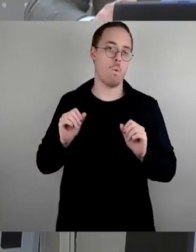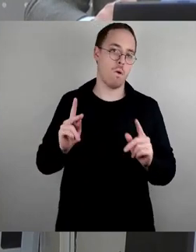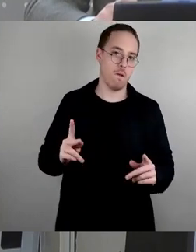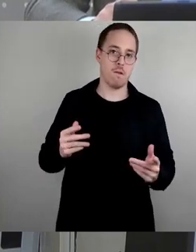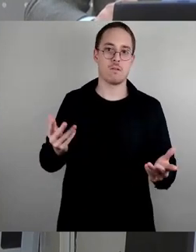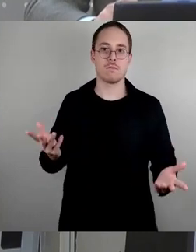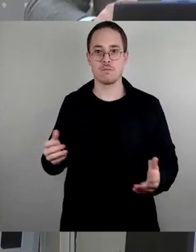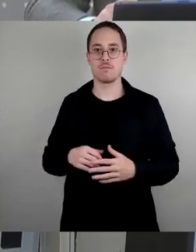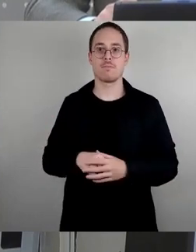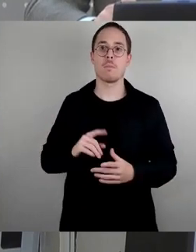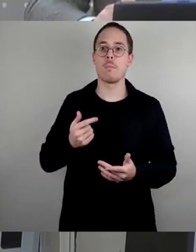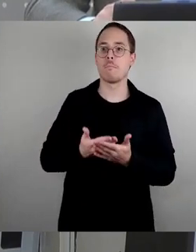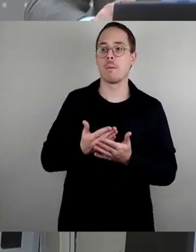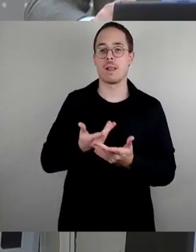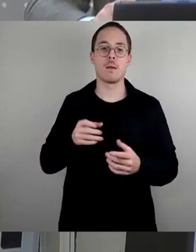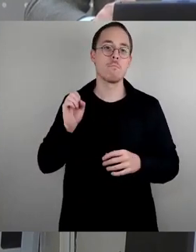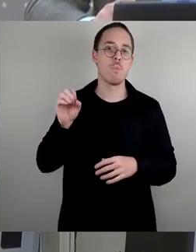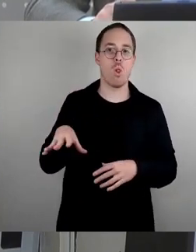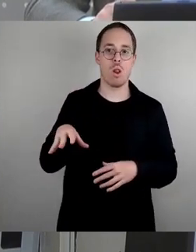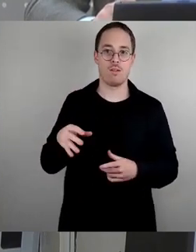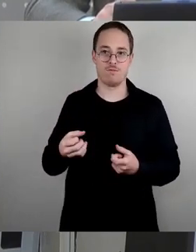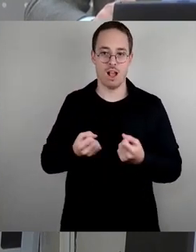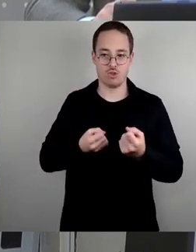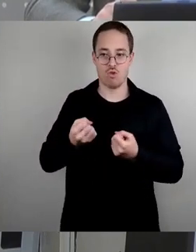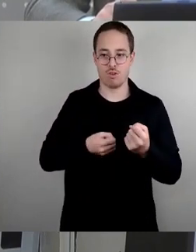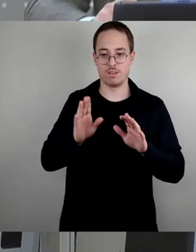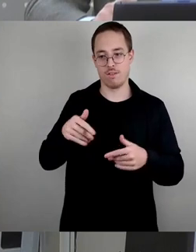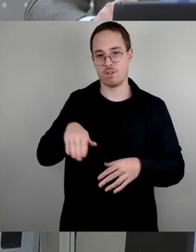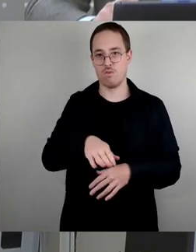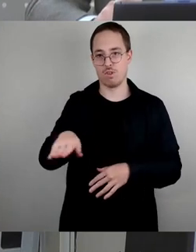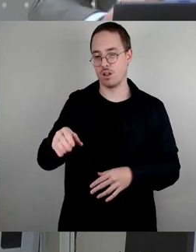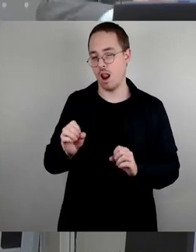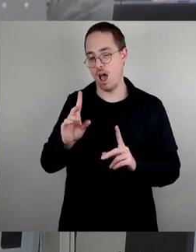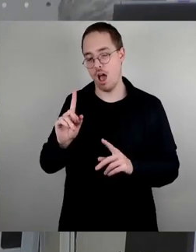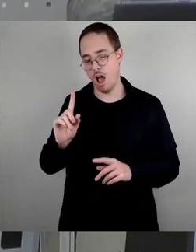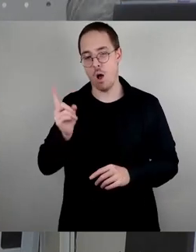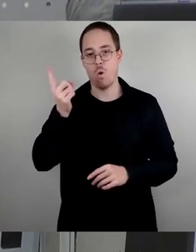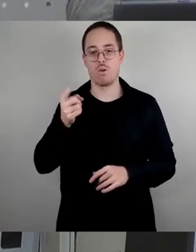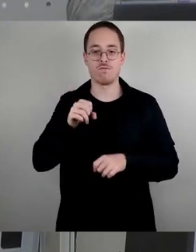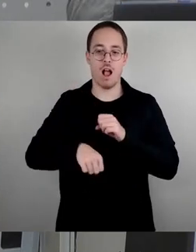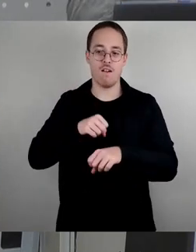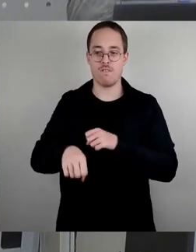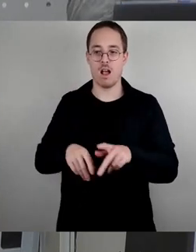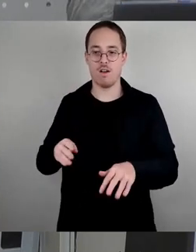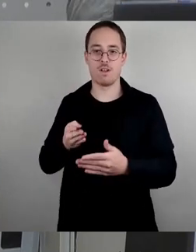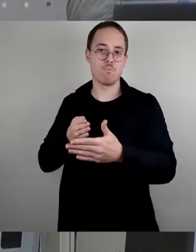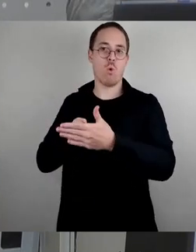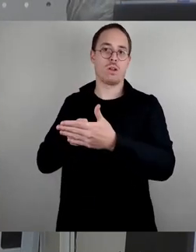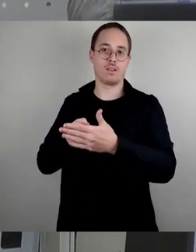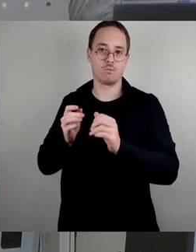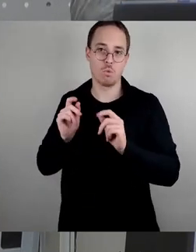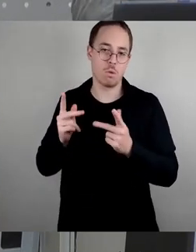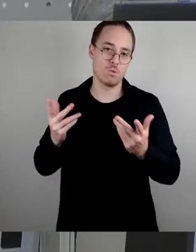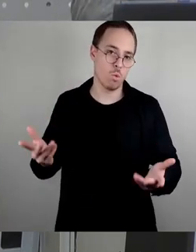Radfahrer dann auch. Aber wie eine Andienung passieren soll, wenn es keine wenn es keine Möglichkeit dort gibt, auf den